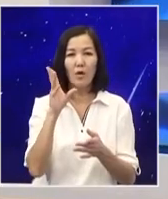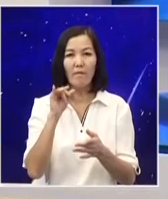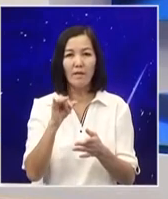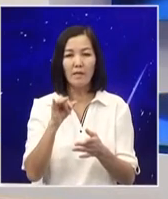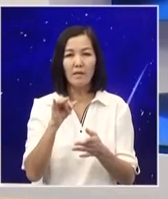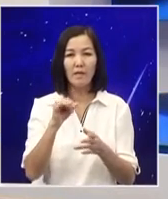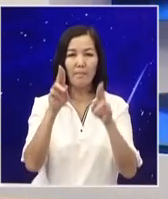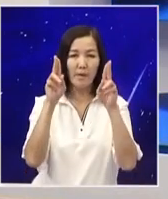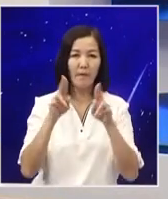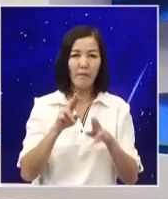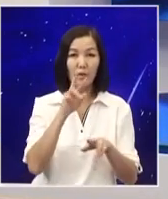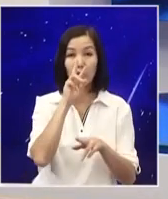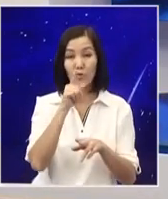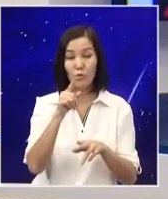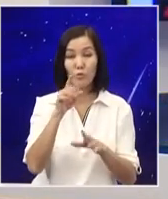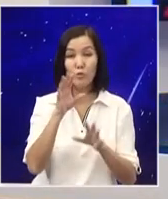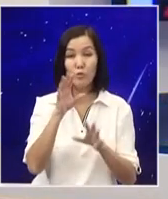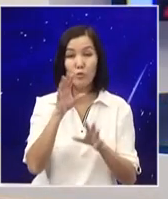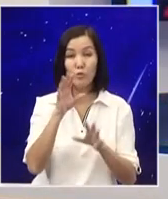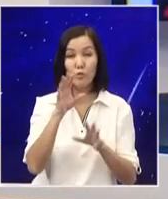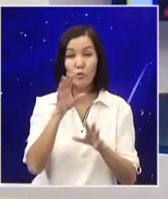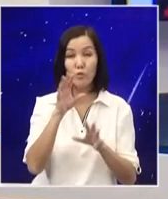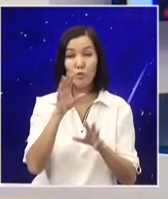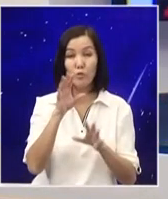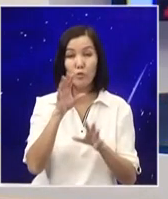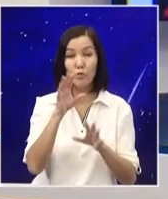Анымы дұрыс деп санап келіпті. Немересінің